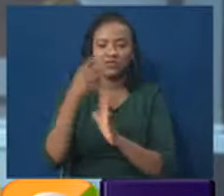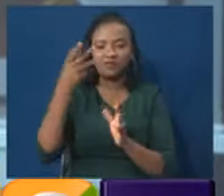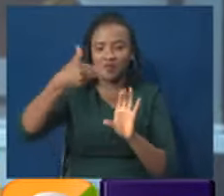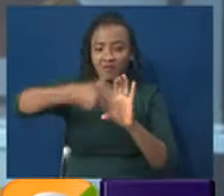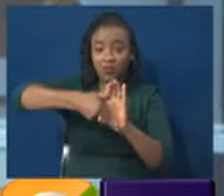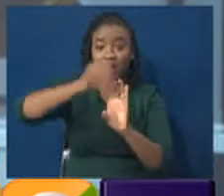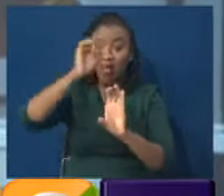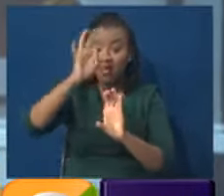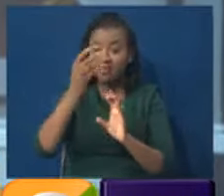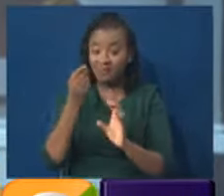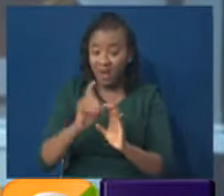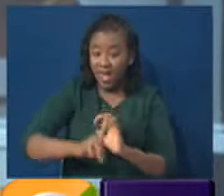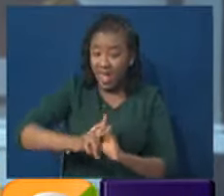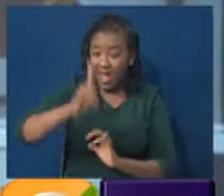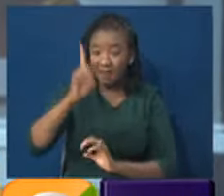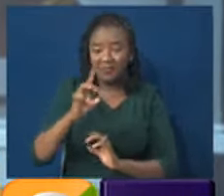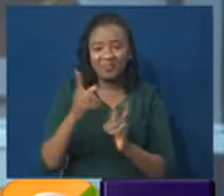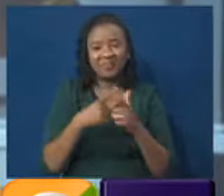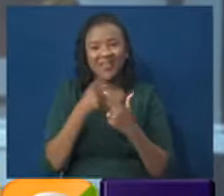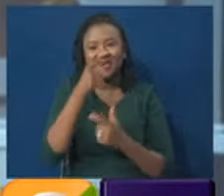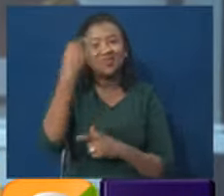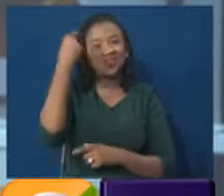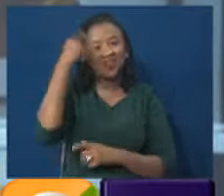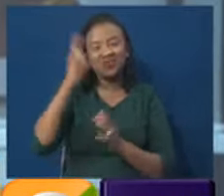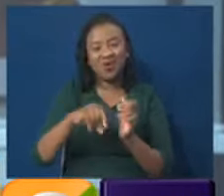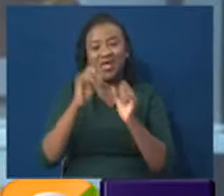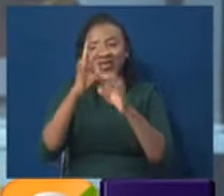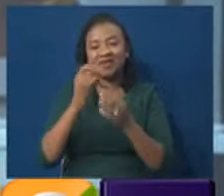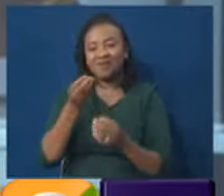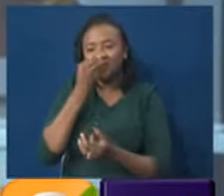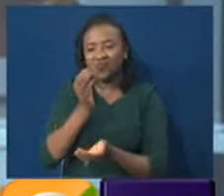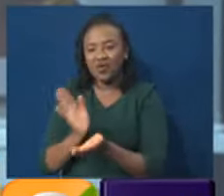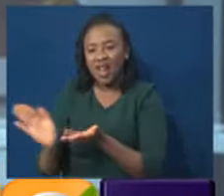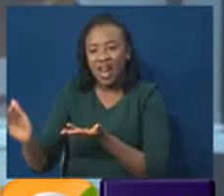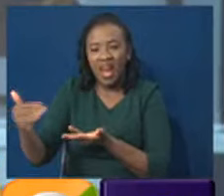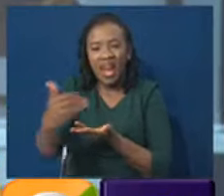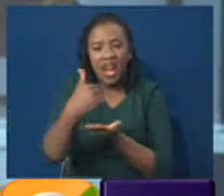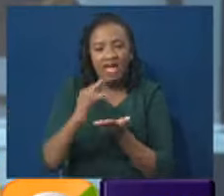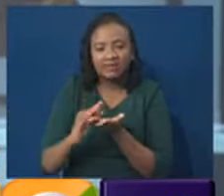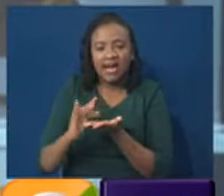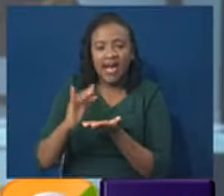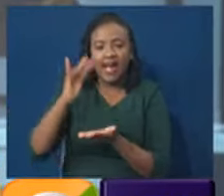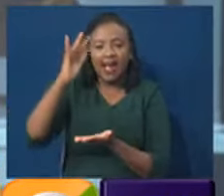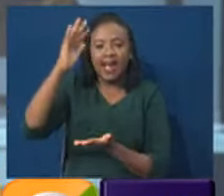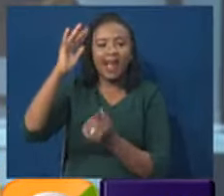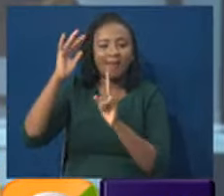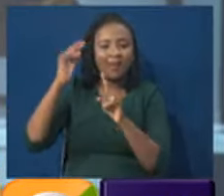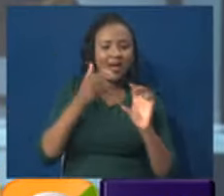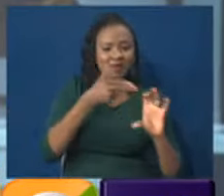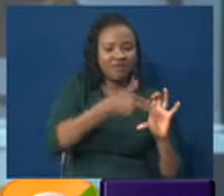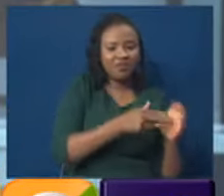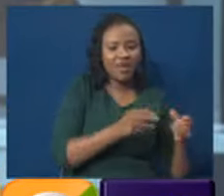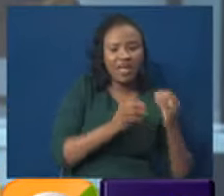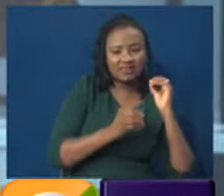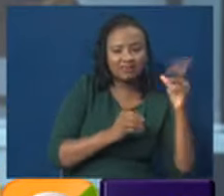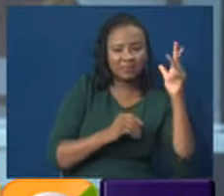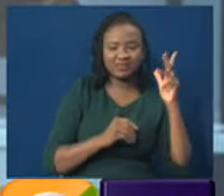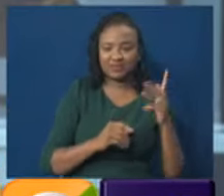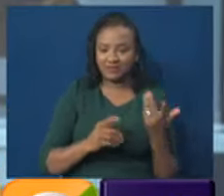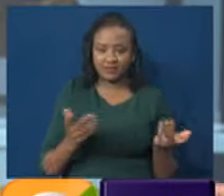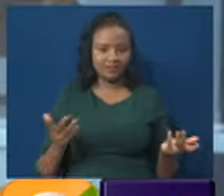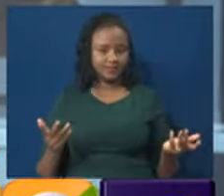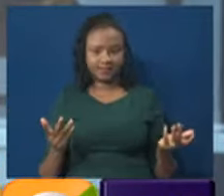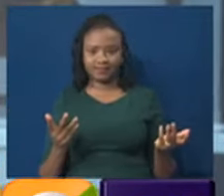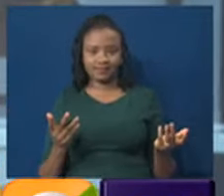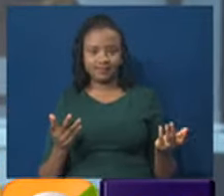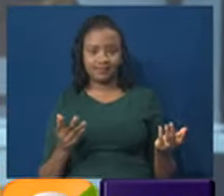kwamba hata kukiwa na bumper harvest tutarudi pale pale katika hali ya uchochole? Kwa sababu gani? Kila kitu kinapanda kulingana na gharama ya